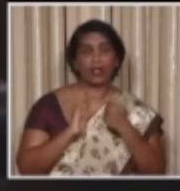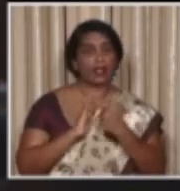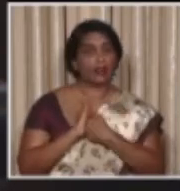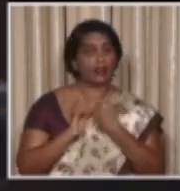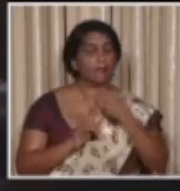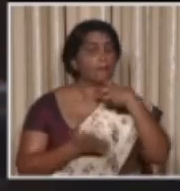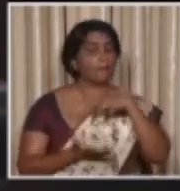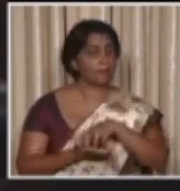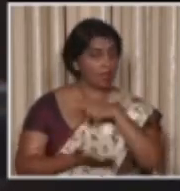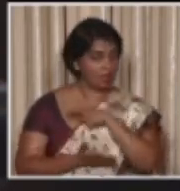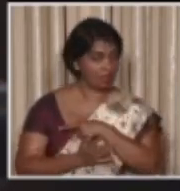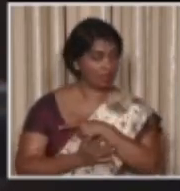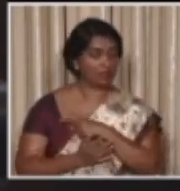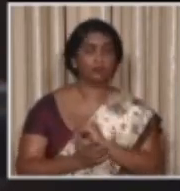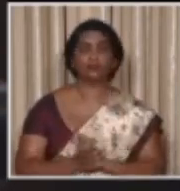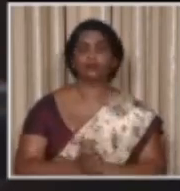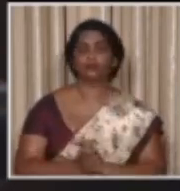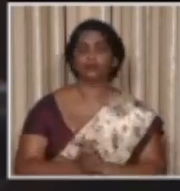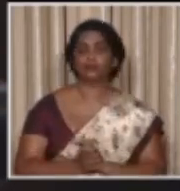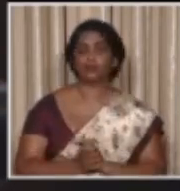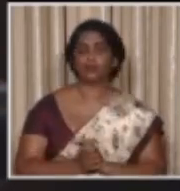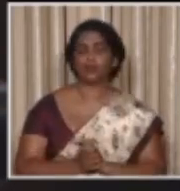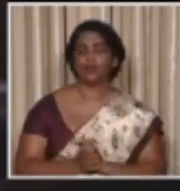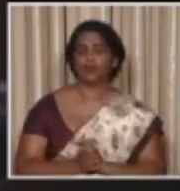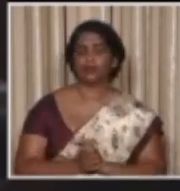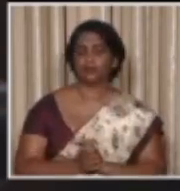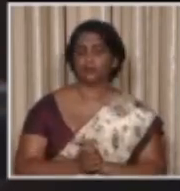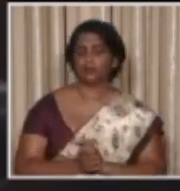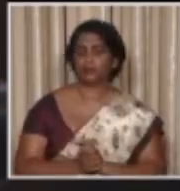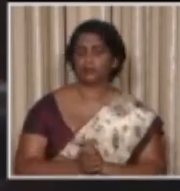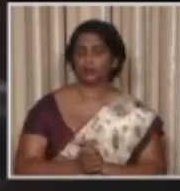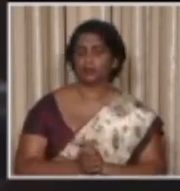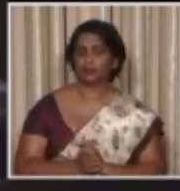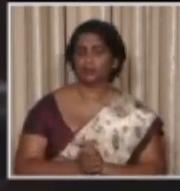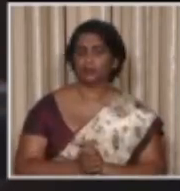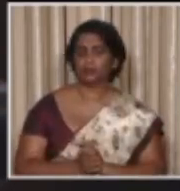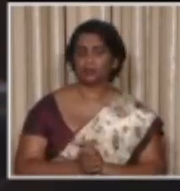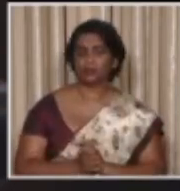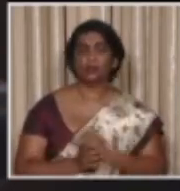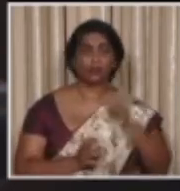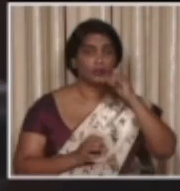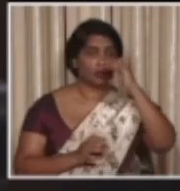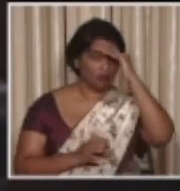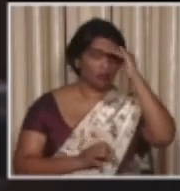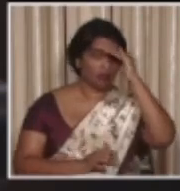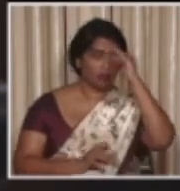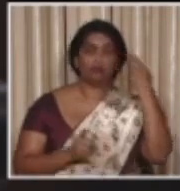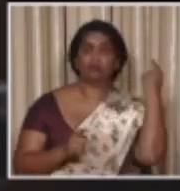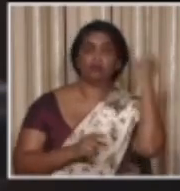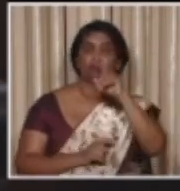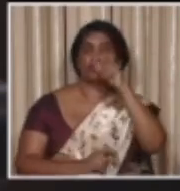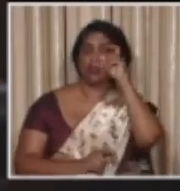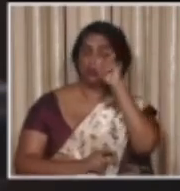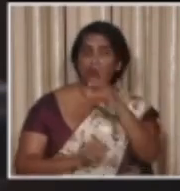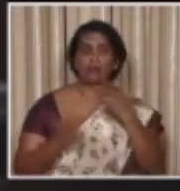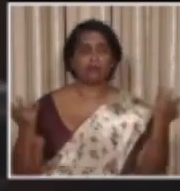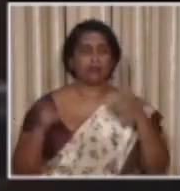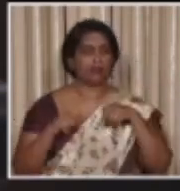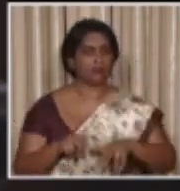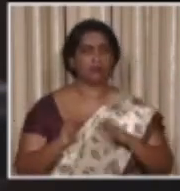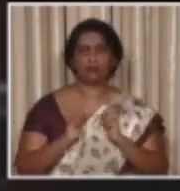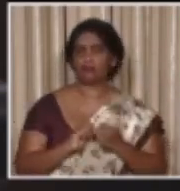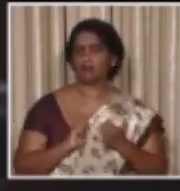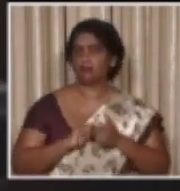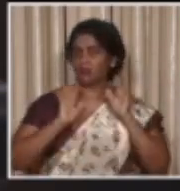பிரதேசத்திலே சர்வமத தலைவர்கள் அங்கே இருக்கின்ற நிலைமைகளை பார்க்க முடியாத வகையிலே அங்கே மத